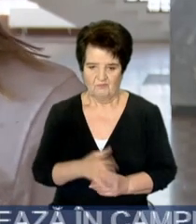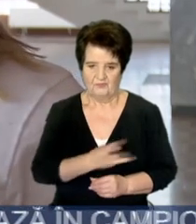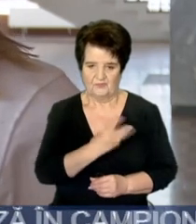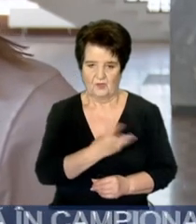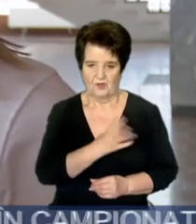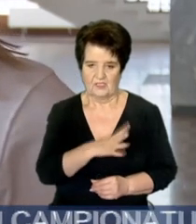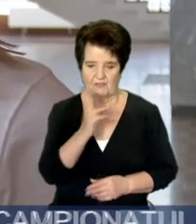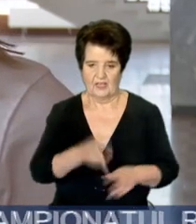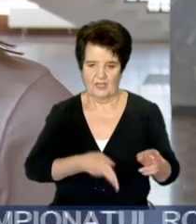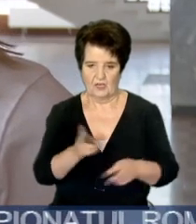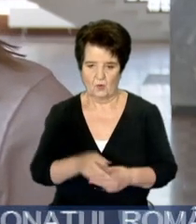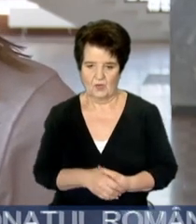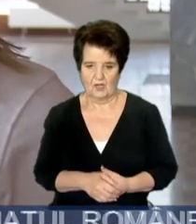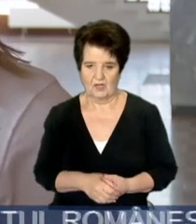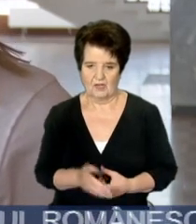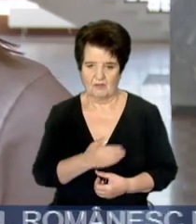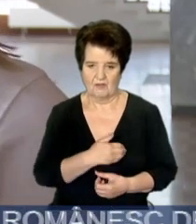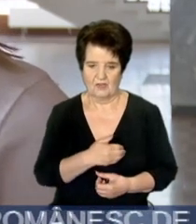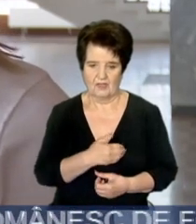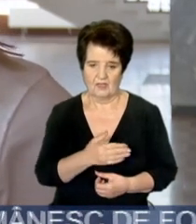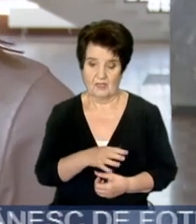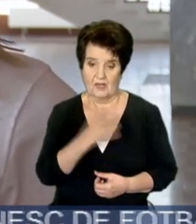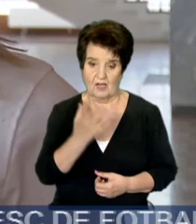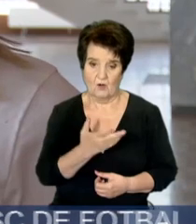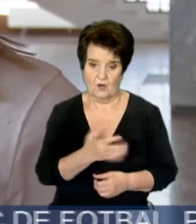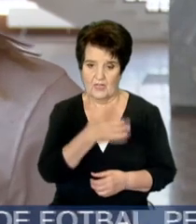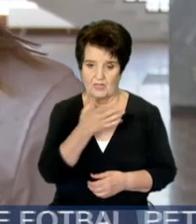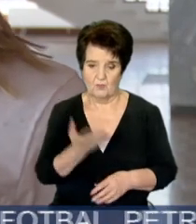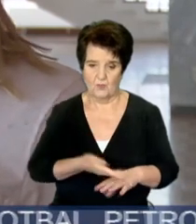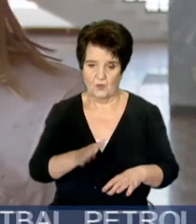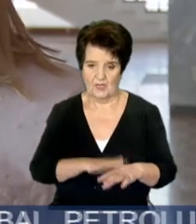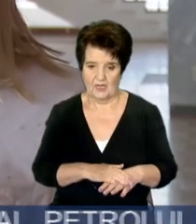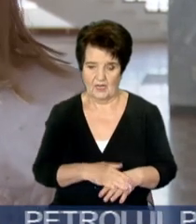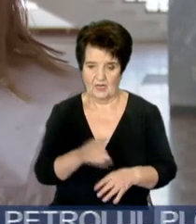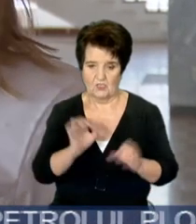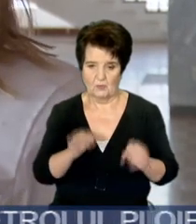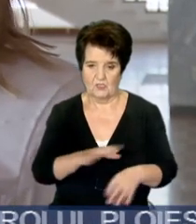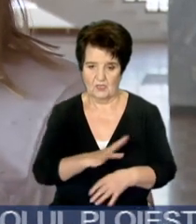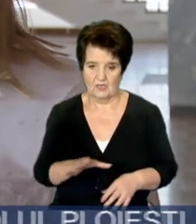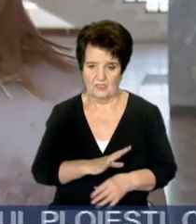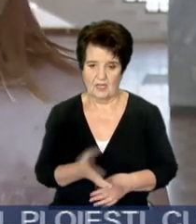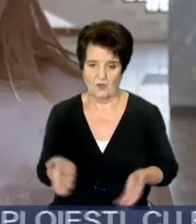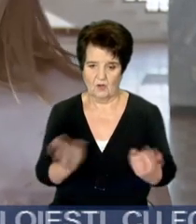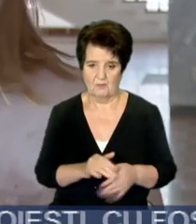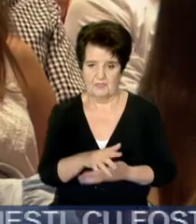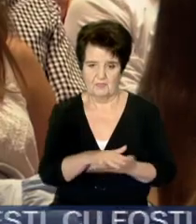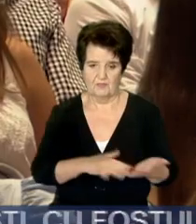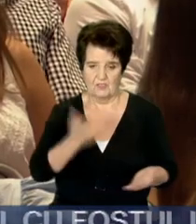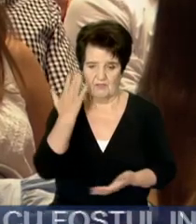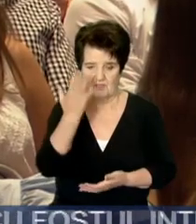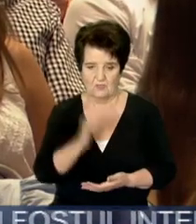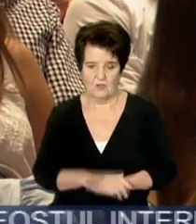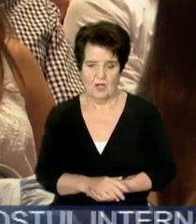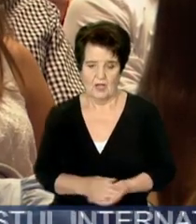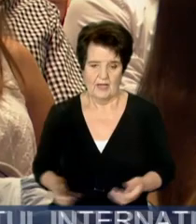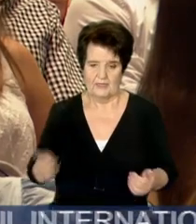fie chirurg, însă erau timpuri grele și nu a avut posibilitatea. Iar eu am rămas să-i continui visul. Însoțiți